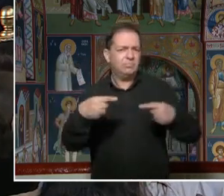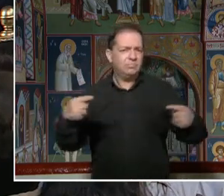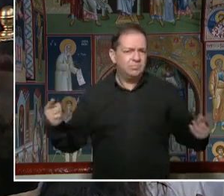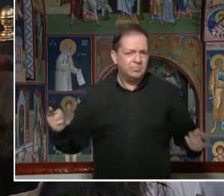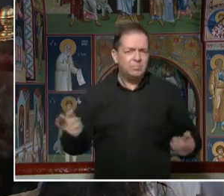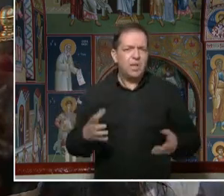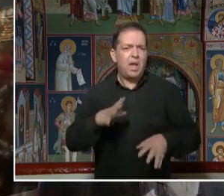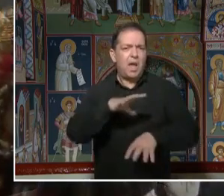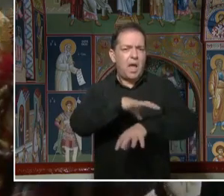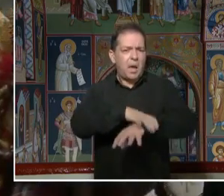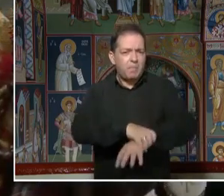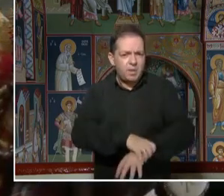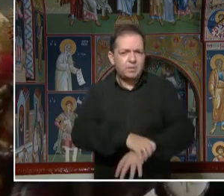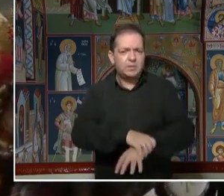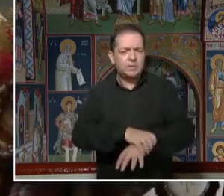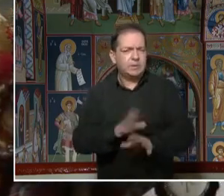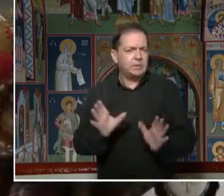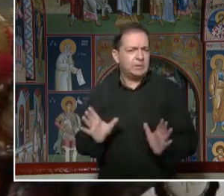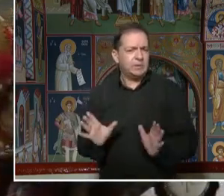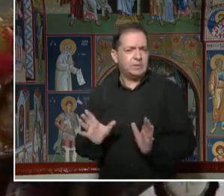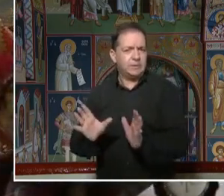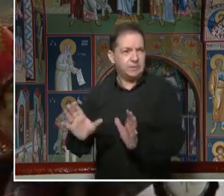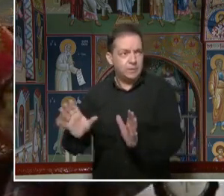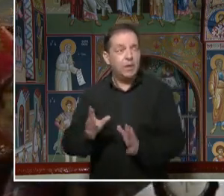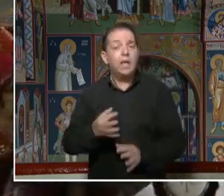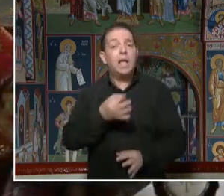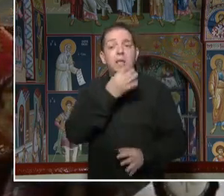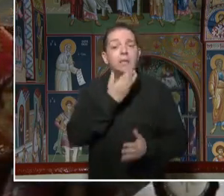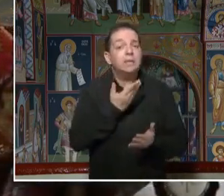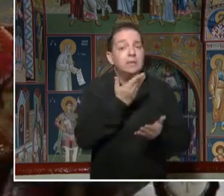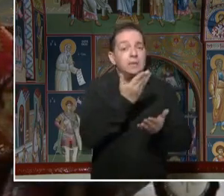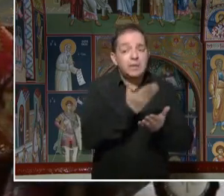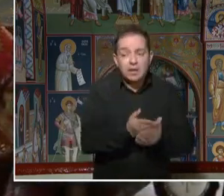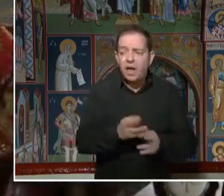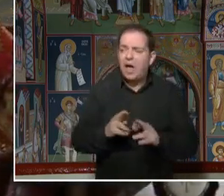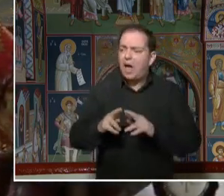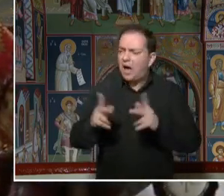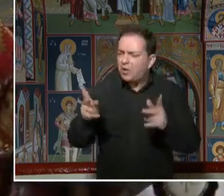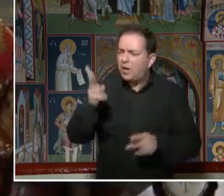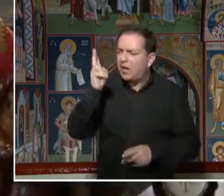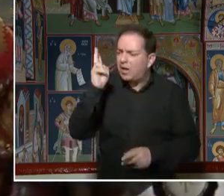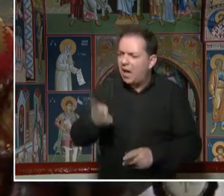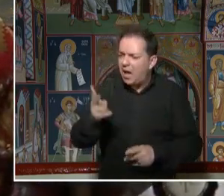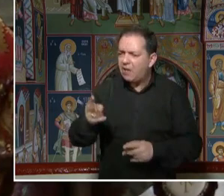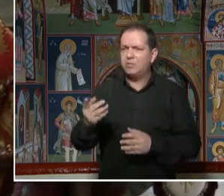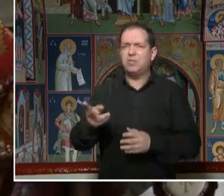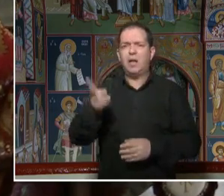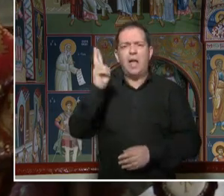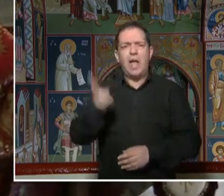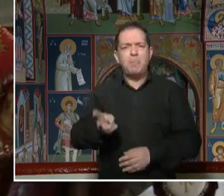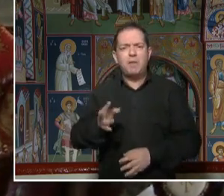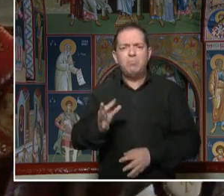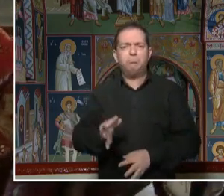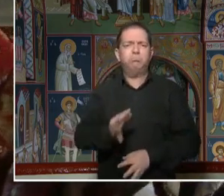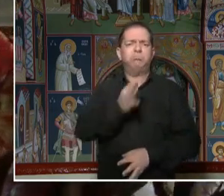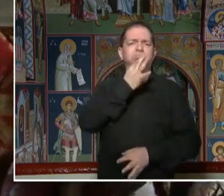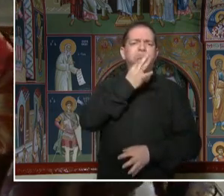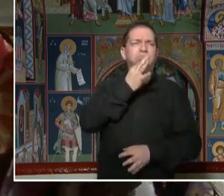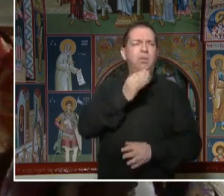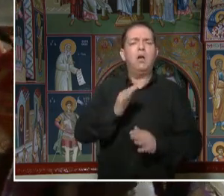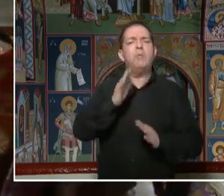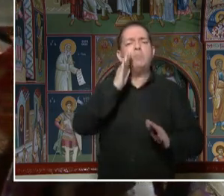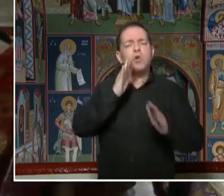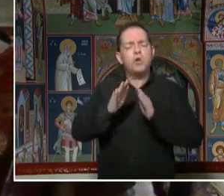Το αίτημά μας είναι εκπαντίον με κινδύνων ελευθέρωσον. Για την Αγία μας